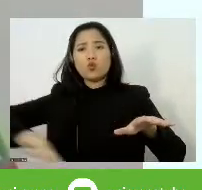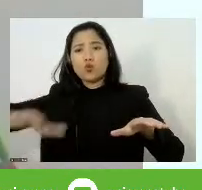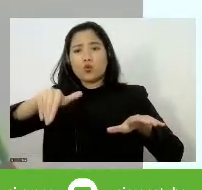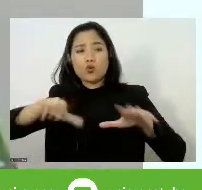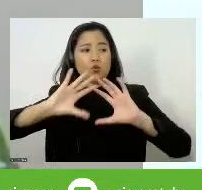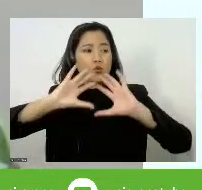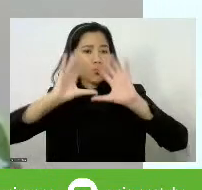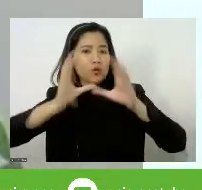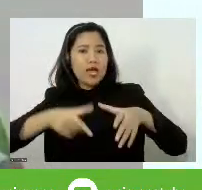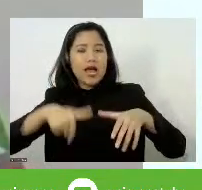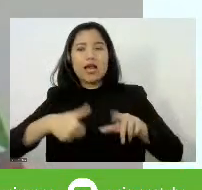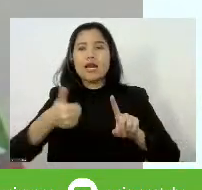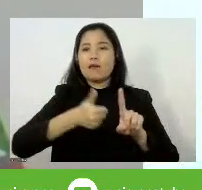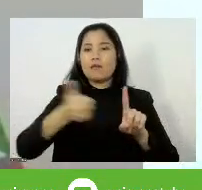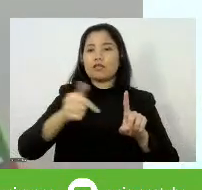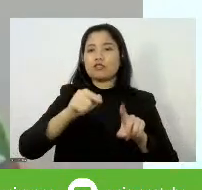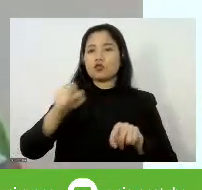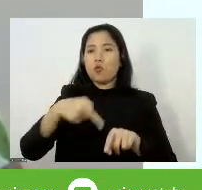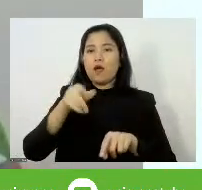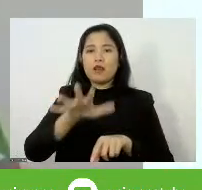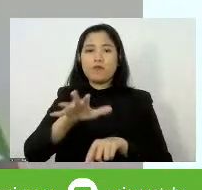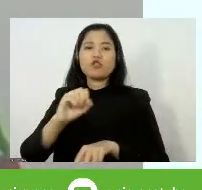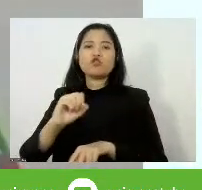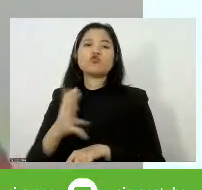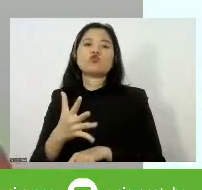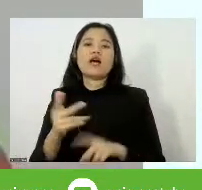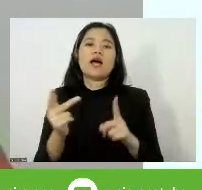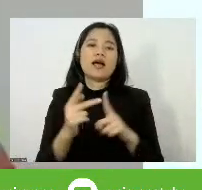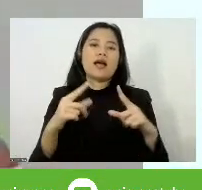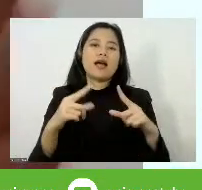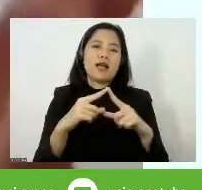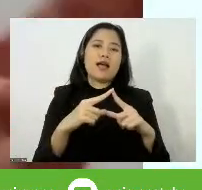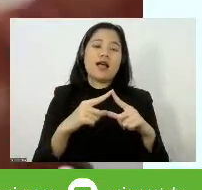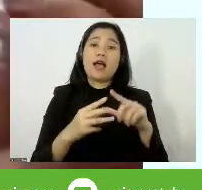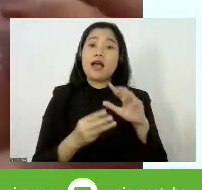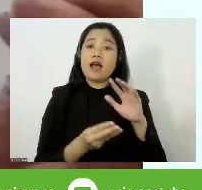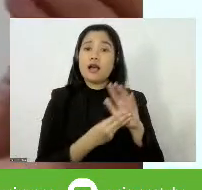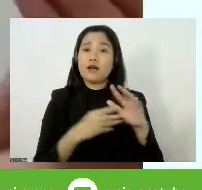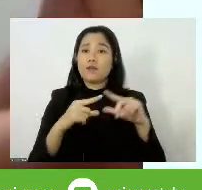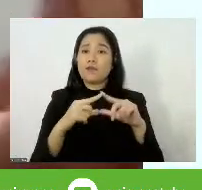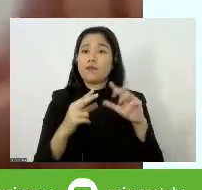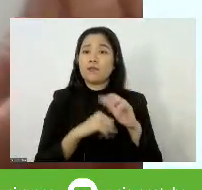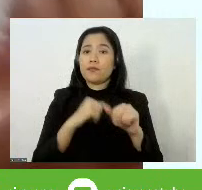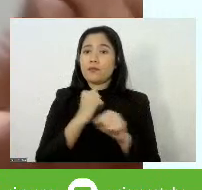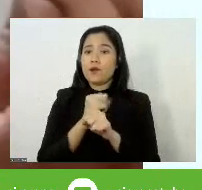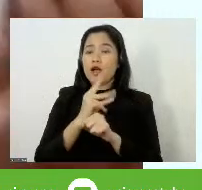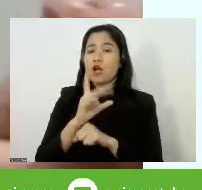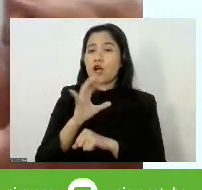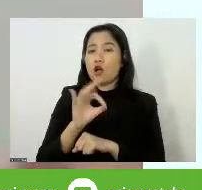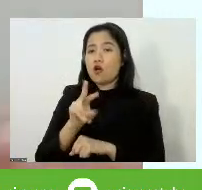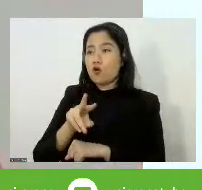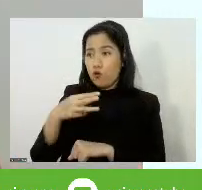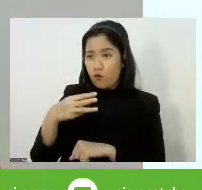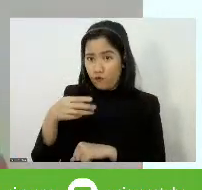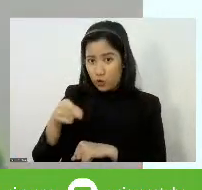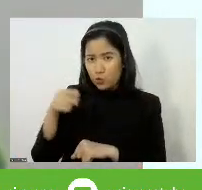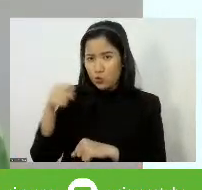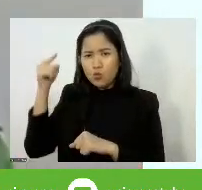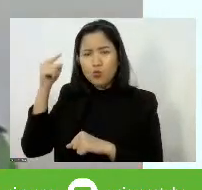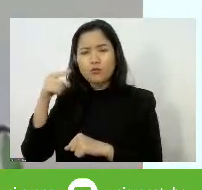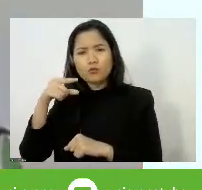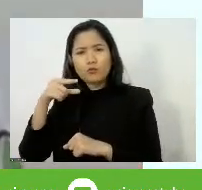setengah juta hektar Wow main grup ini bener-bener mampu untuk menyerap karbon